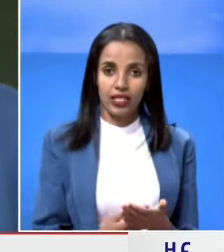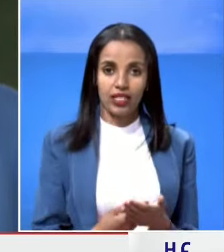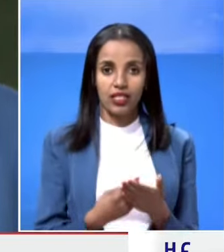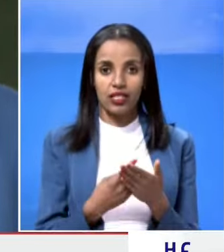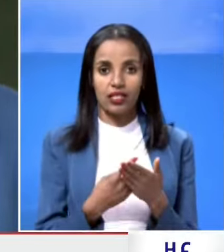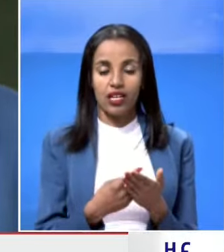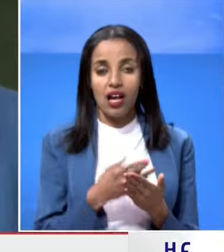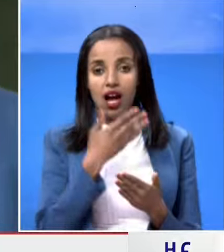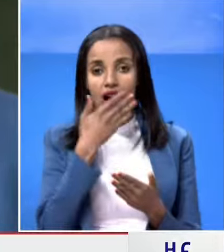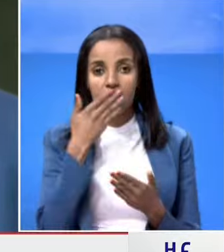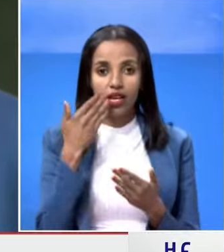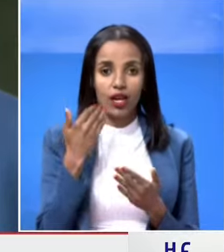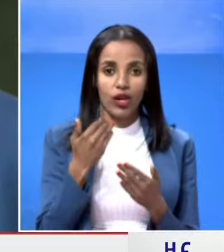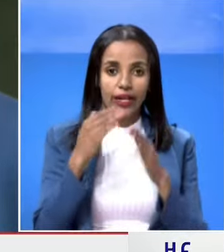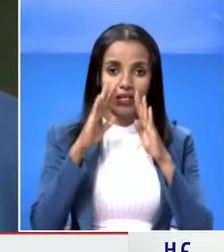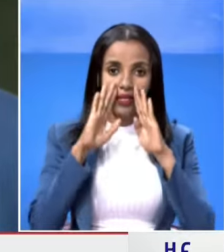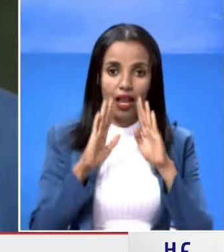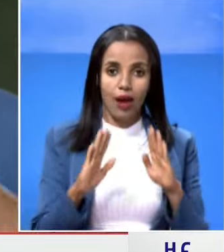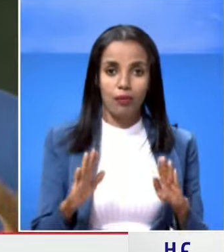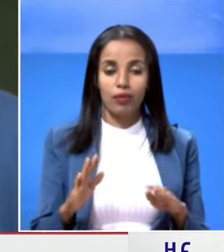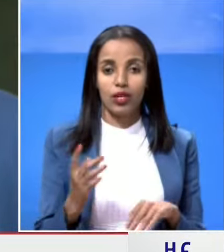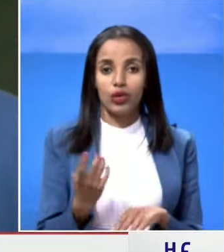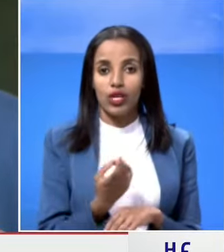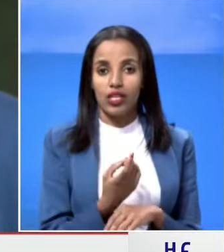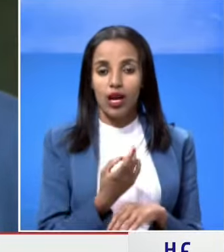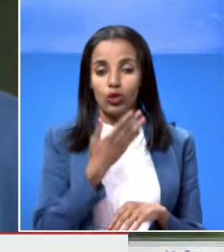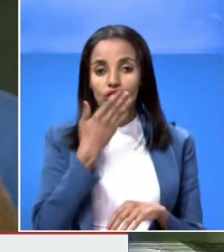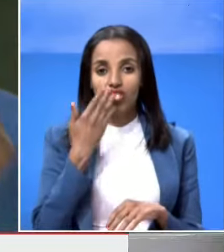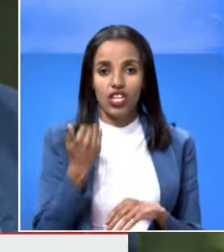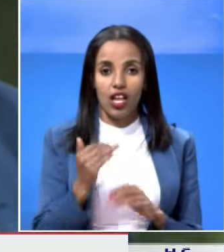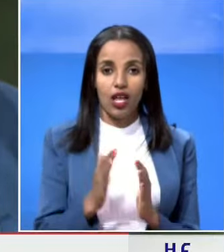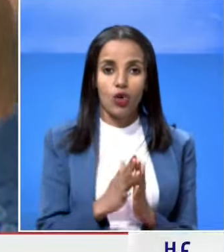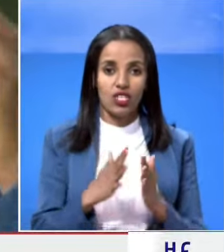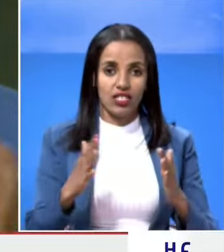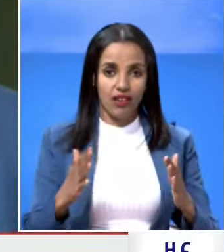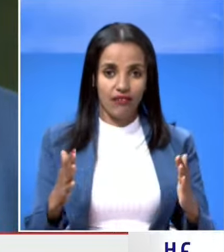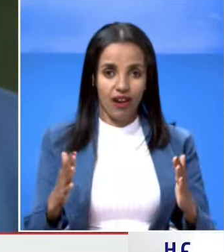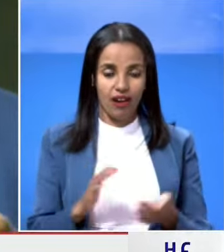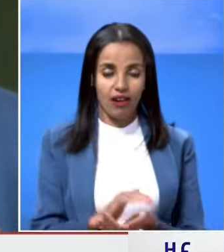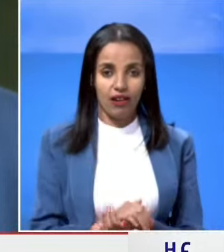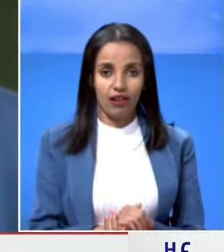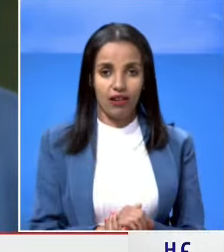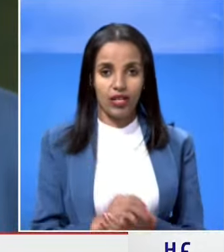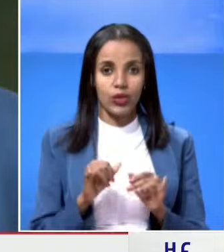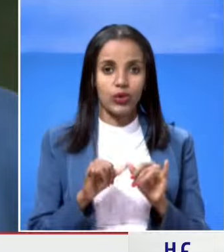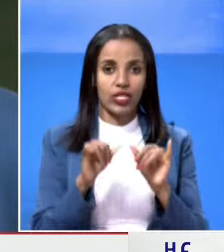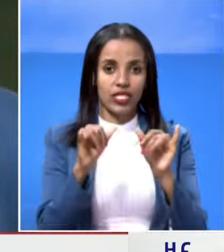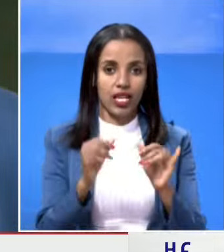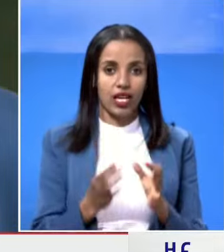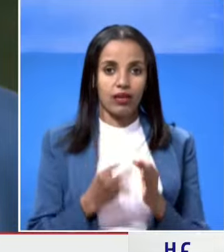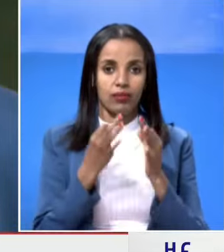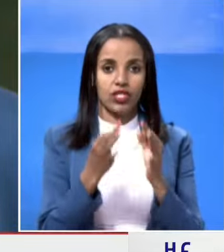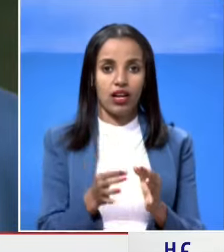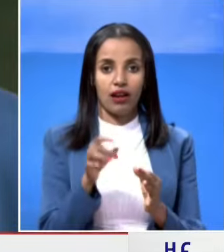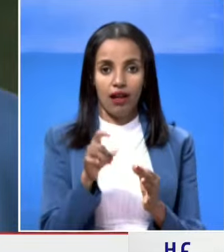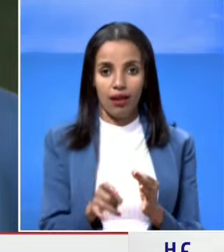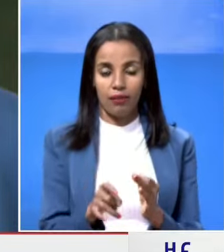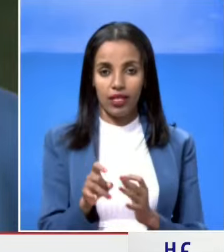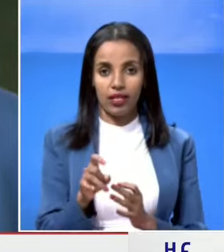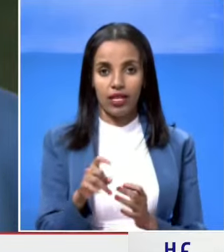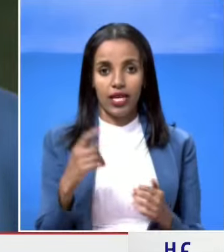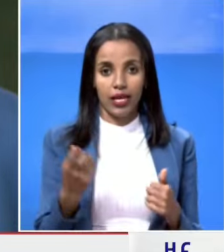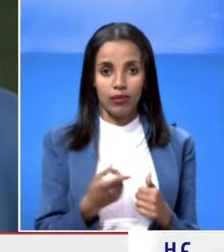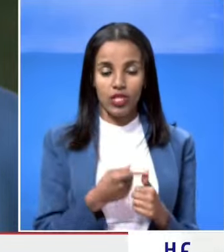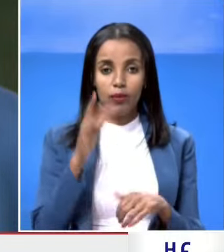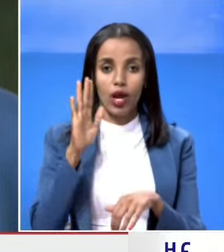አንጻራዊ የሰላም ሁኔታ ደግሞ ወደ ተሻለ ወደ ሰፋ እና ወደ ዘለቄታው መሸጋገር አለበት። ስለሆነም